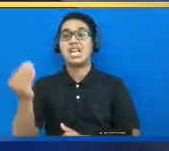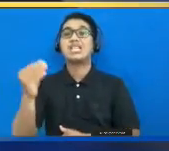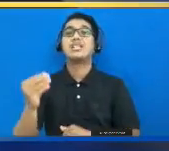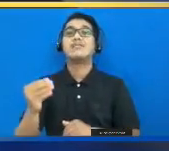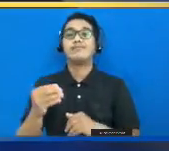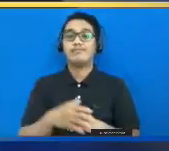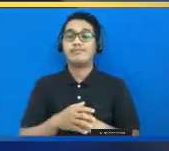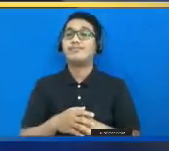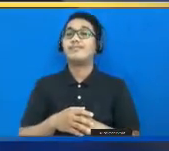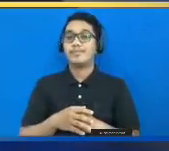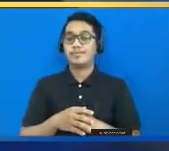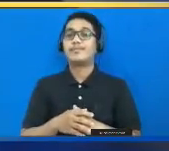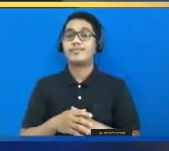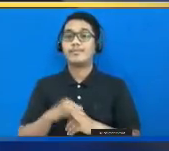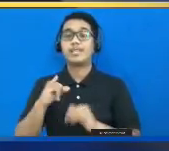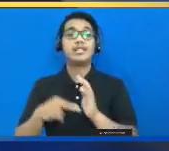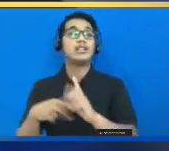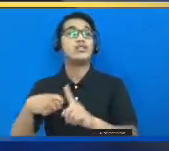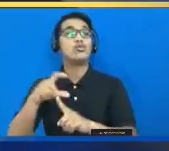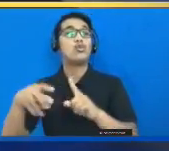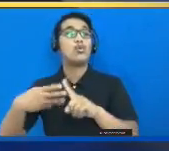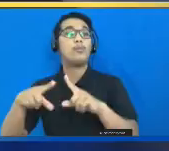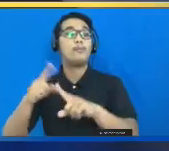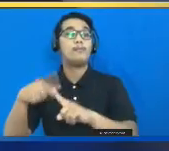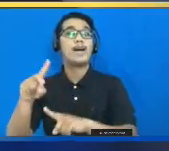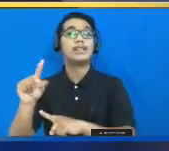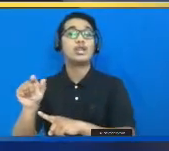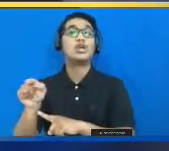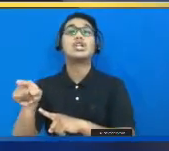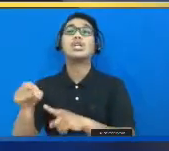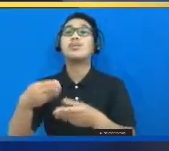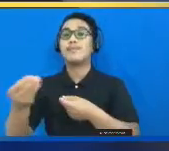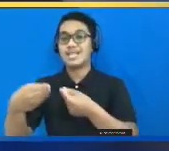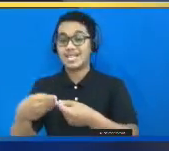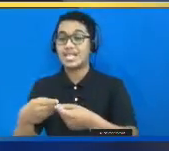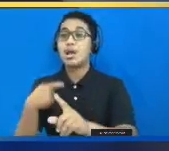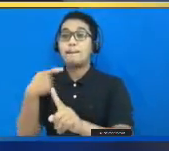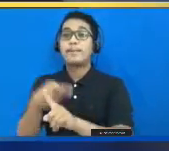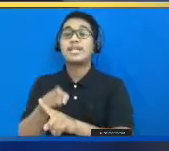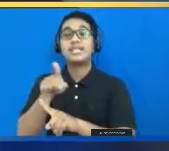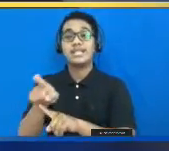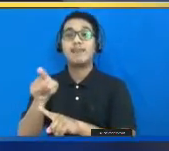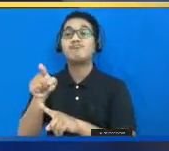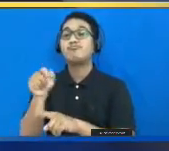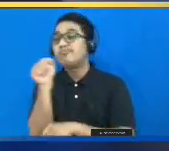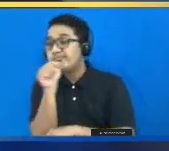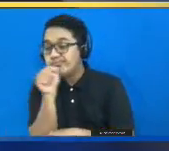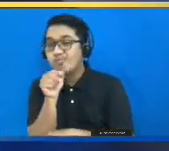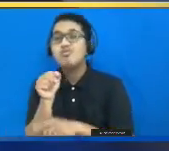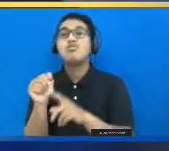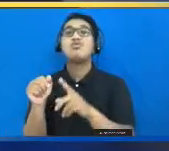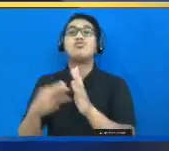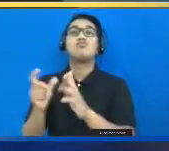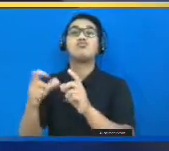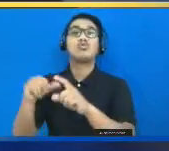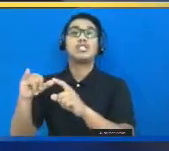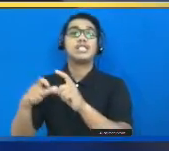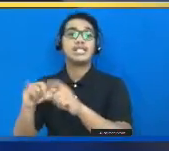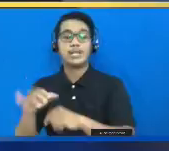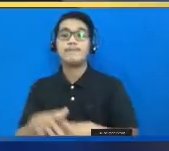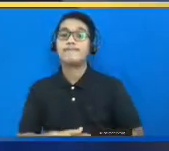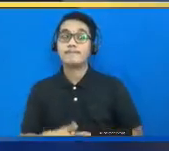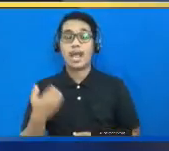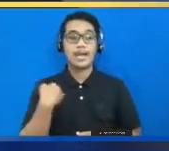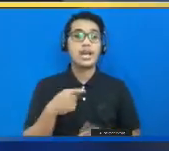incubare dan juga seorang musisi band homogenic ada pamitra wineka atau Eka